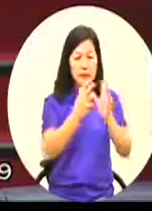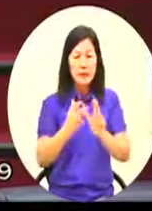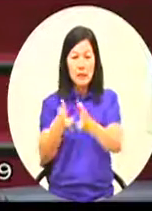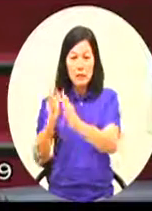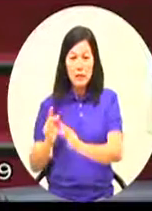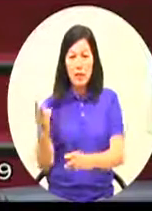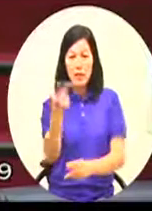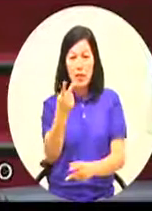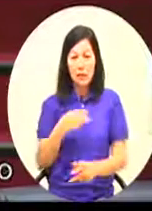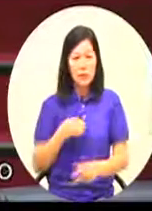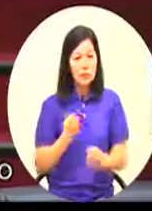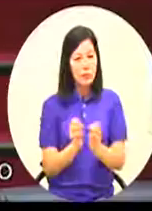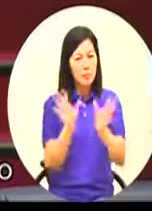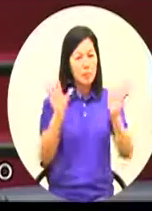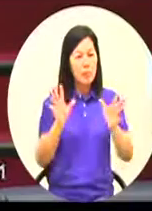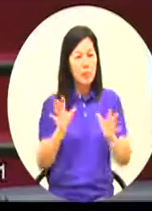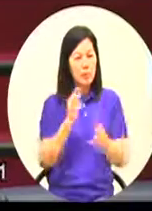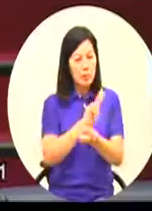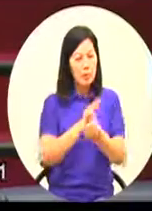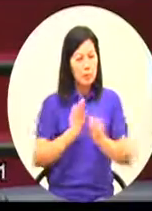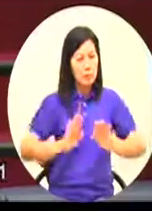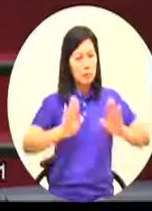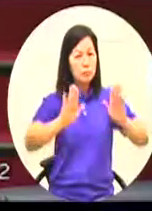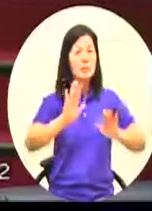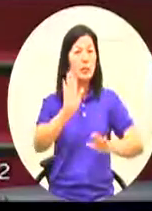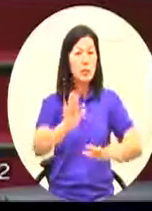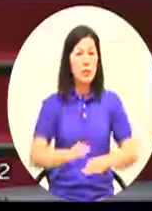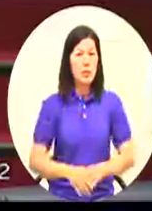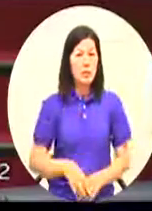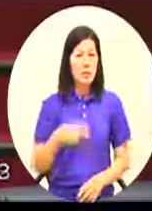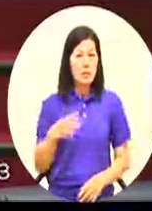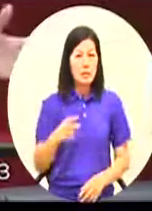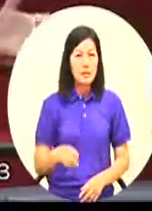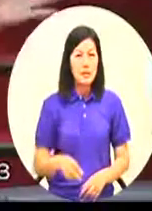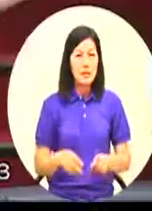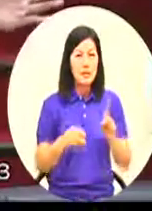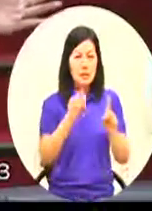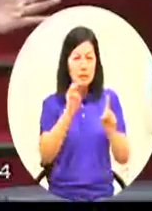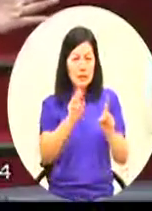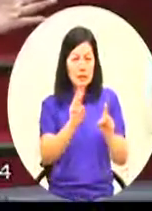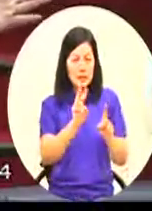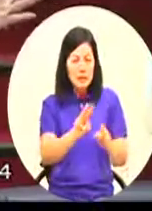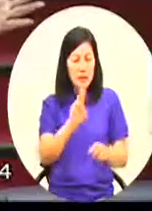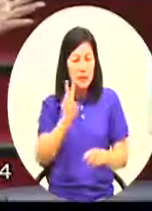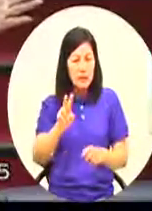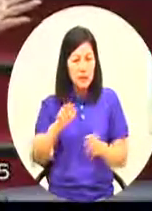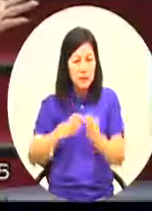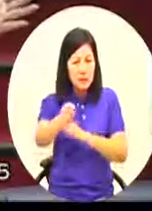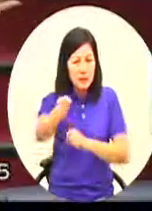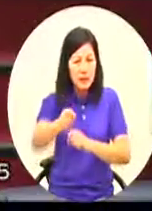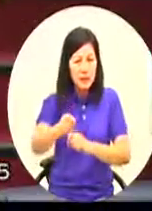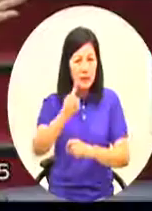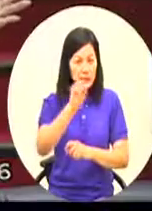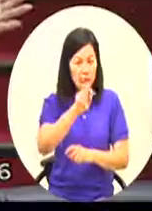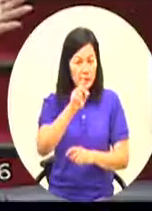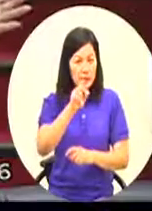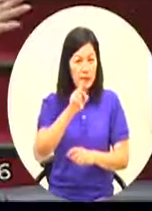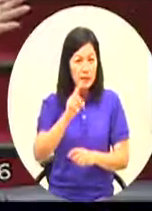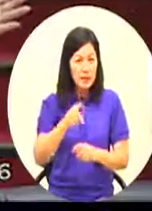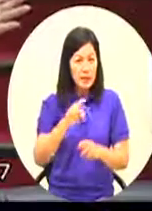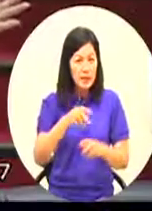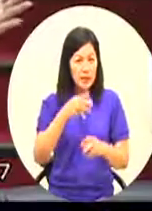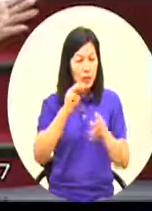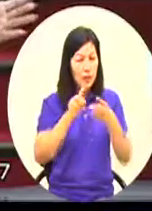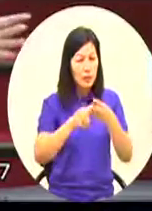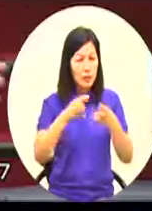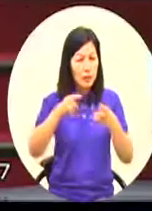茂林感觉到说有进步。连一山二线不到10公里的这个一山二线呢，每一天的